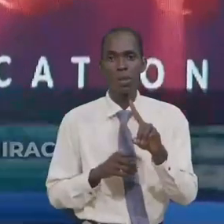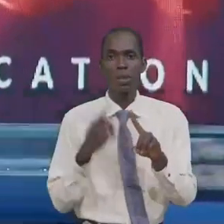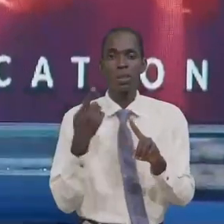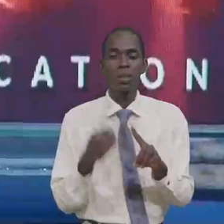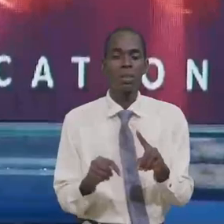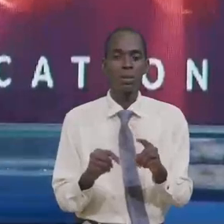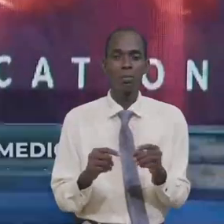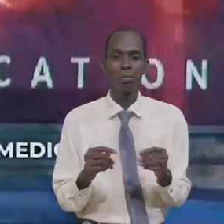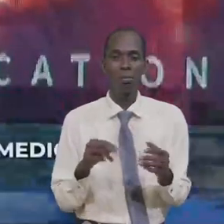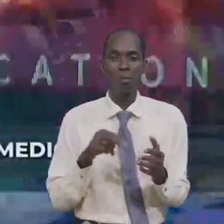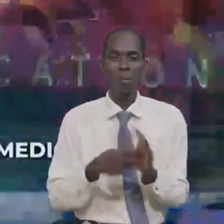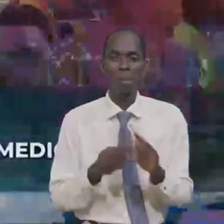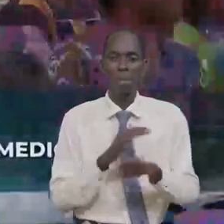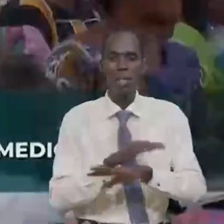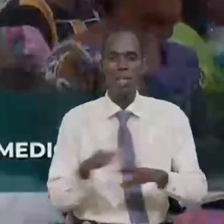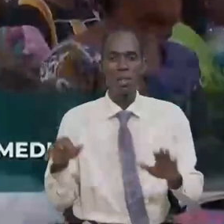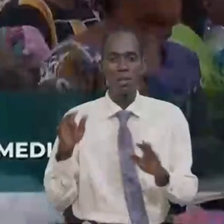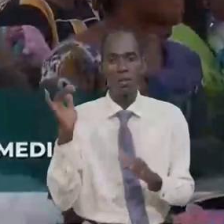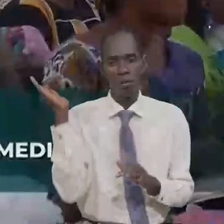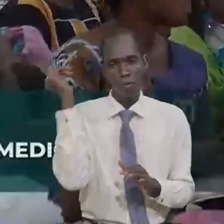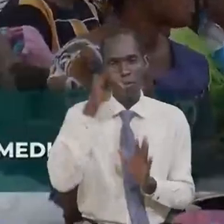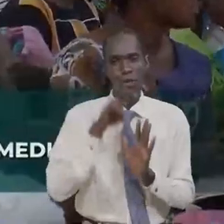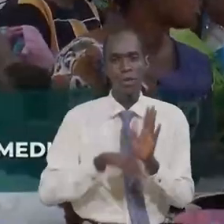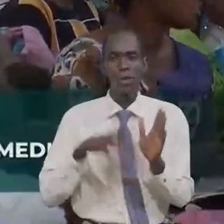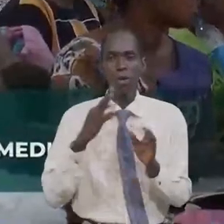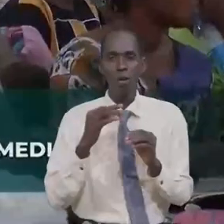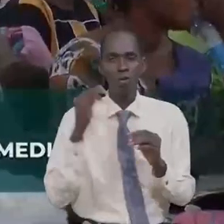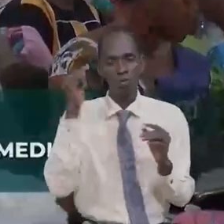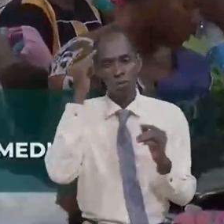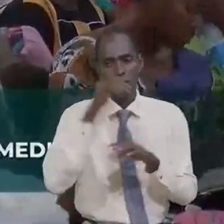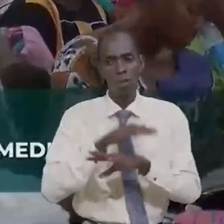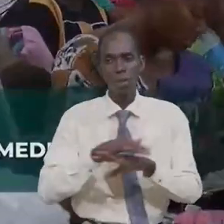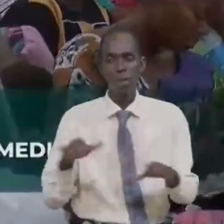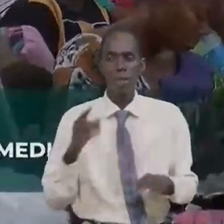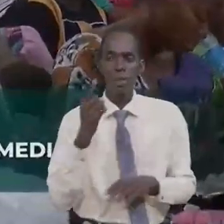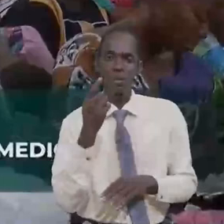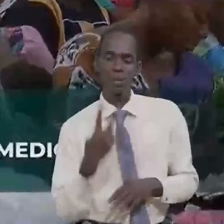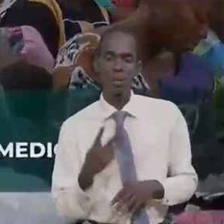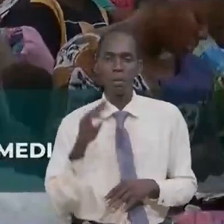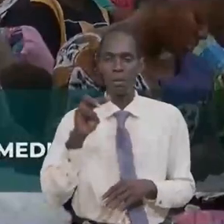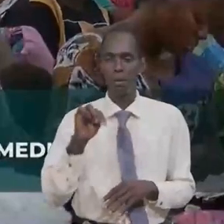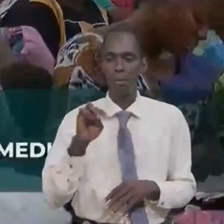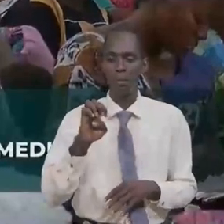la folie la folie insensée des médiocres irréfléchis